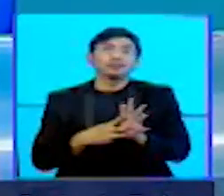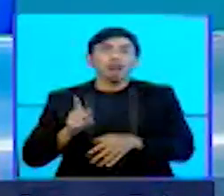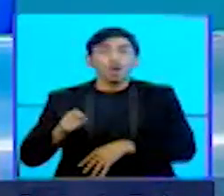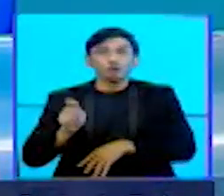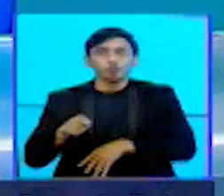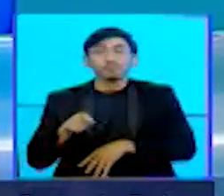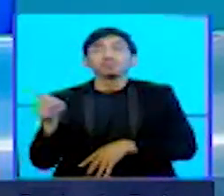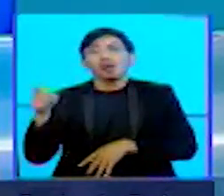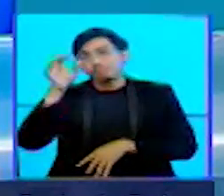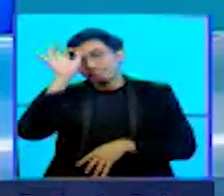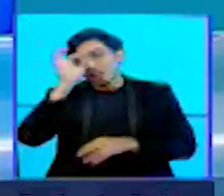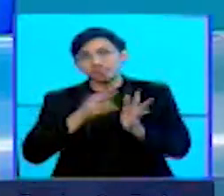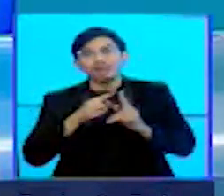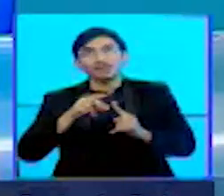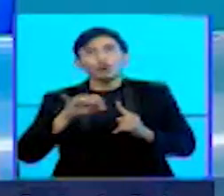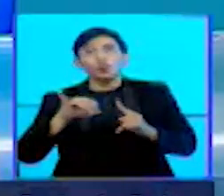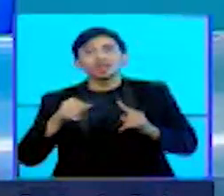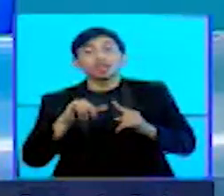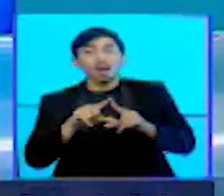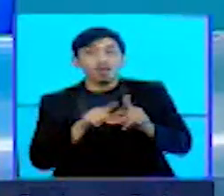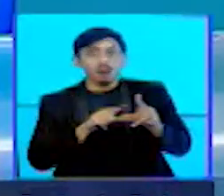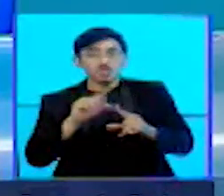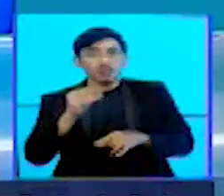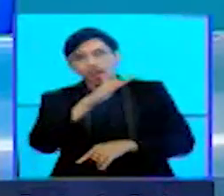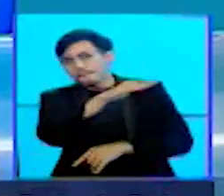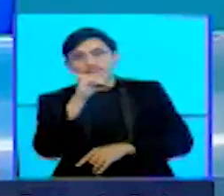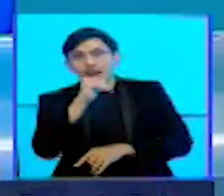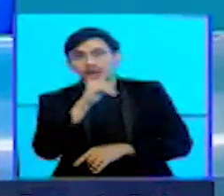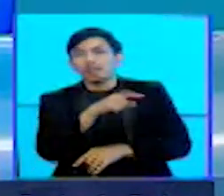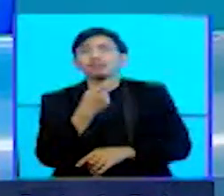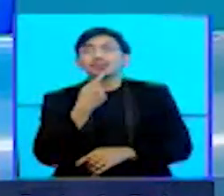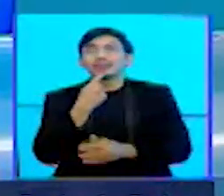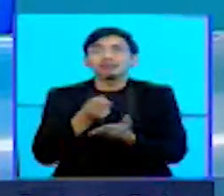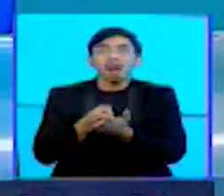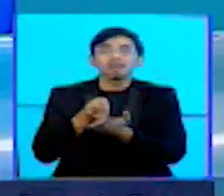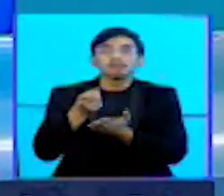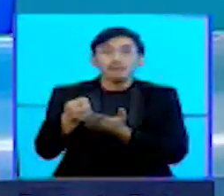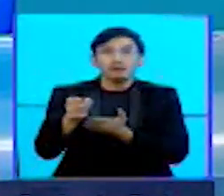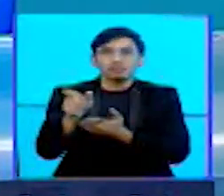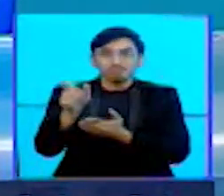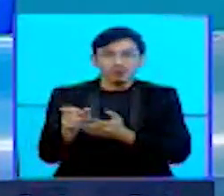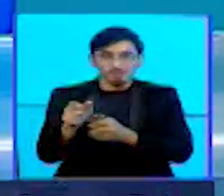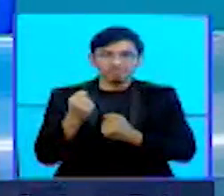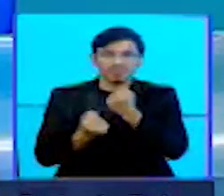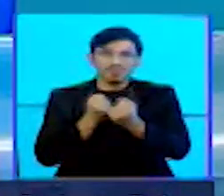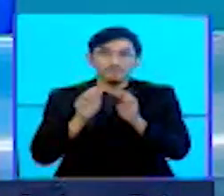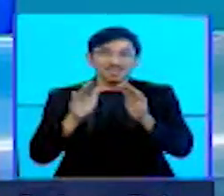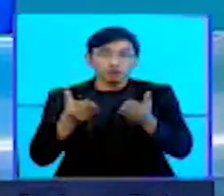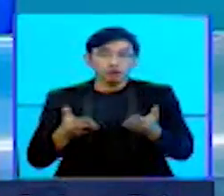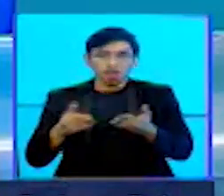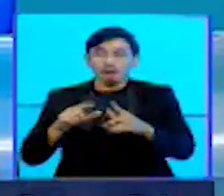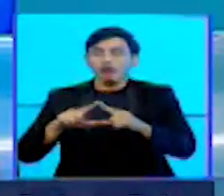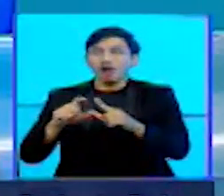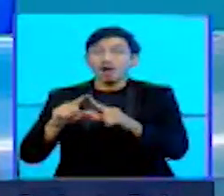masalah hukum. Jering diperiksa di Mapolda Metro Jaya, Jakarta terkait dugaan tindakan pengancaman seorang pegiat media sosial, Adam